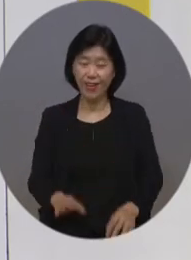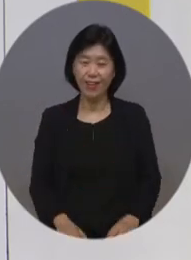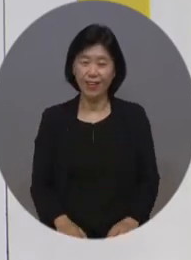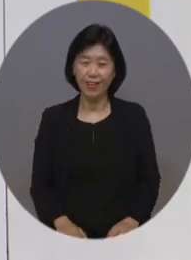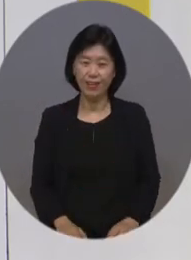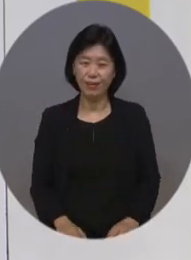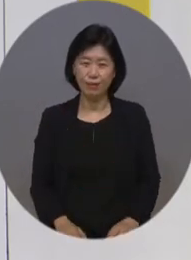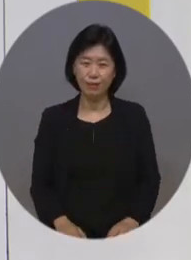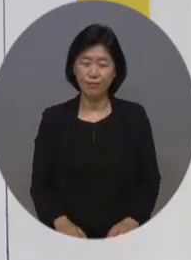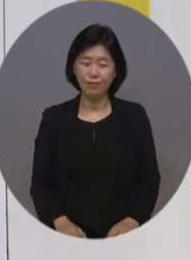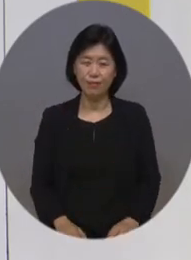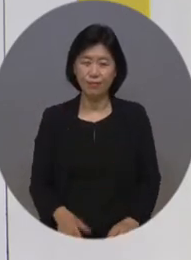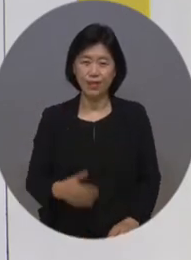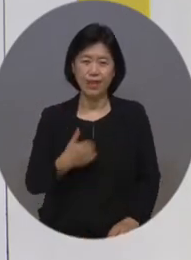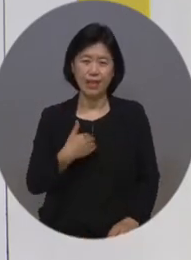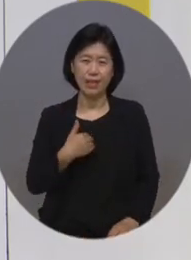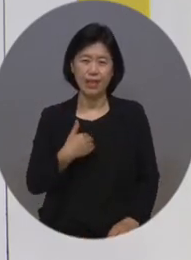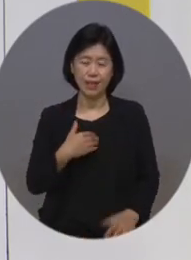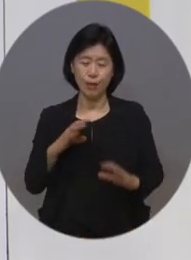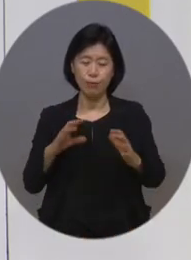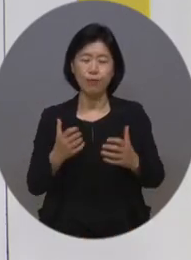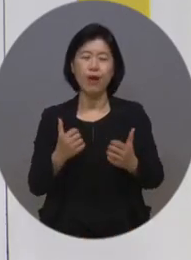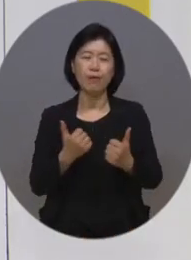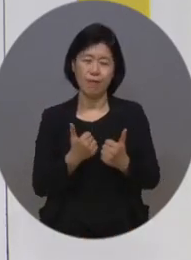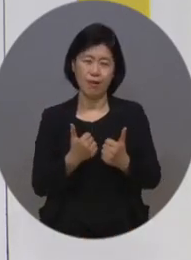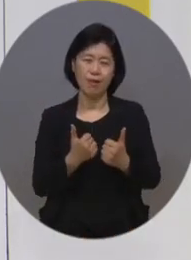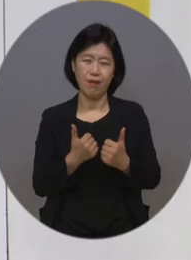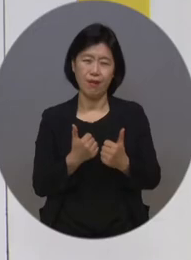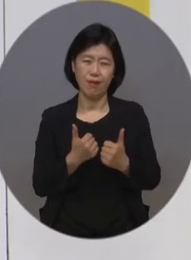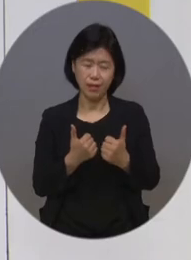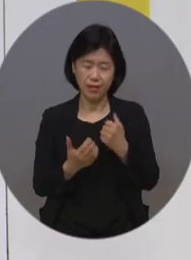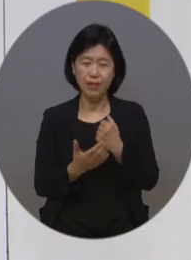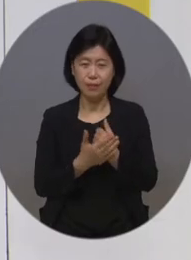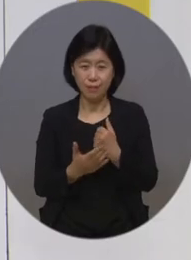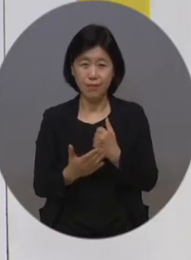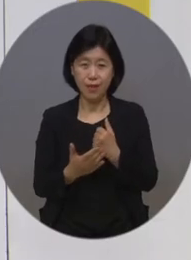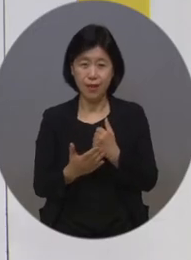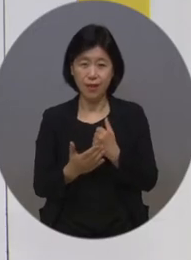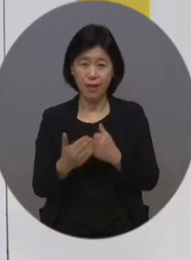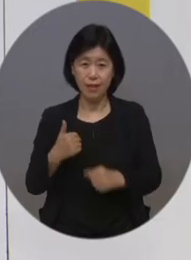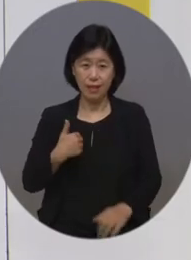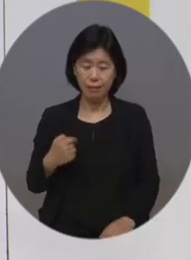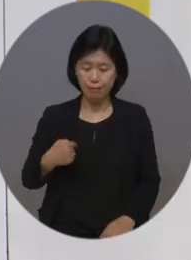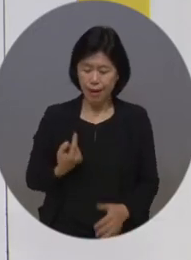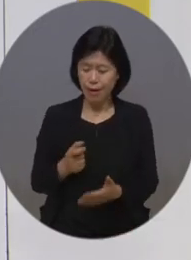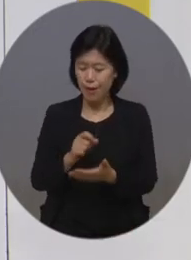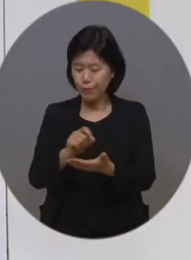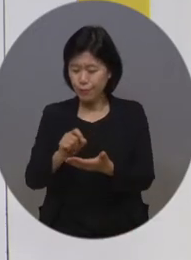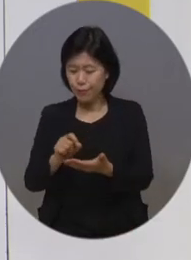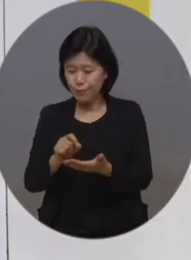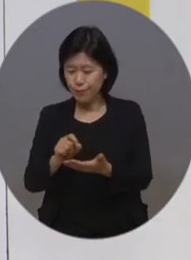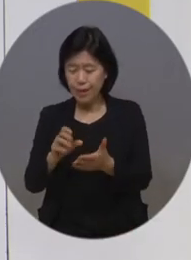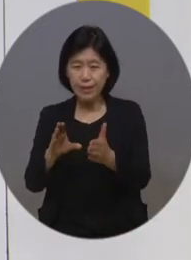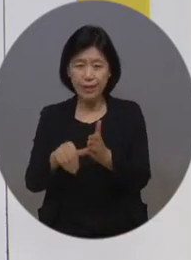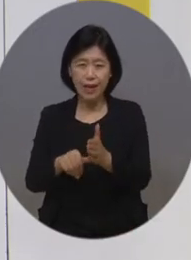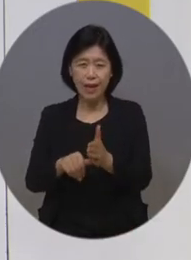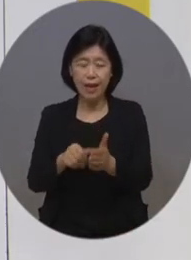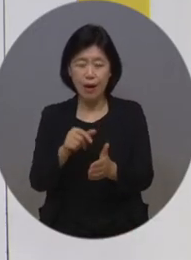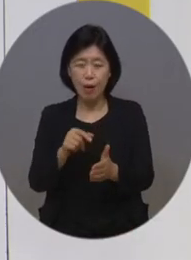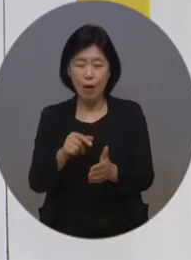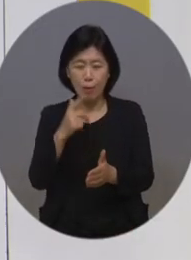아빠가 국회의원이라는 것 때문에 자기가 무슨 학원에 가서 무슨 추방 신청할 때도 다 아빠 이런 가명으로 쓰고